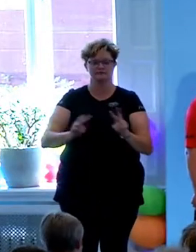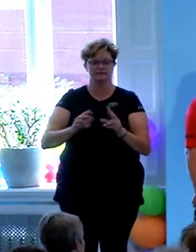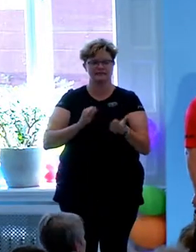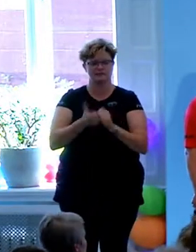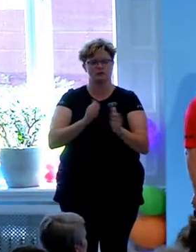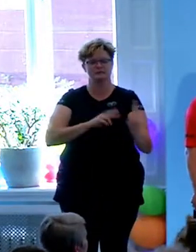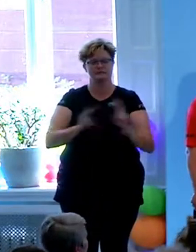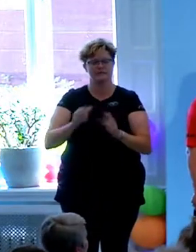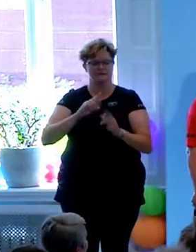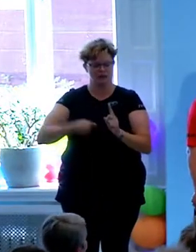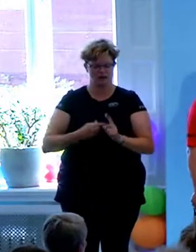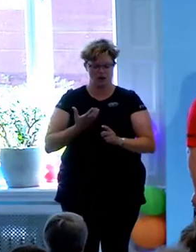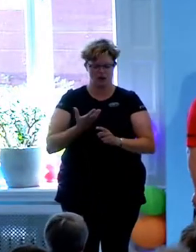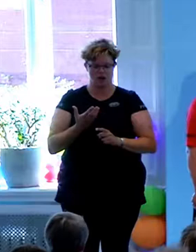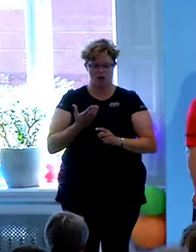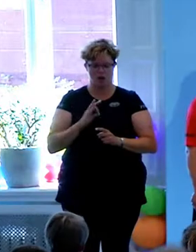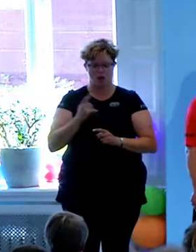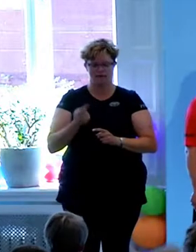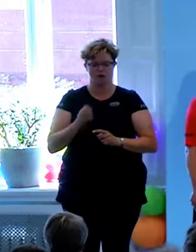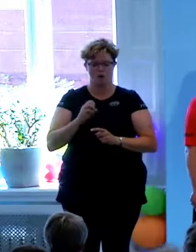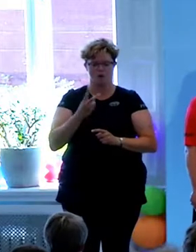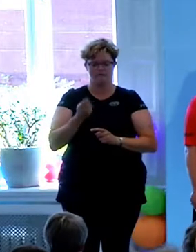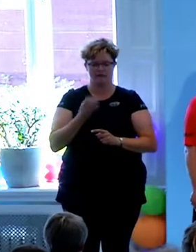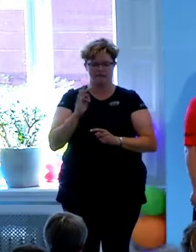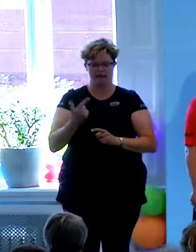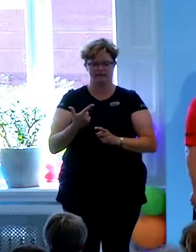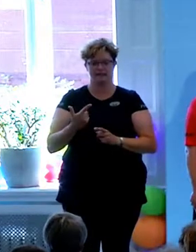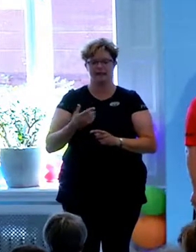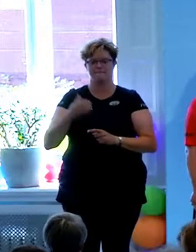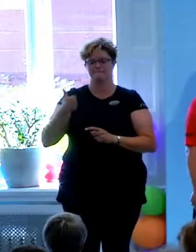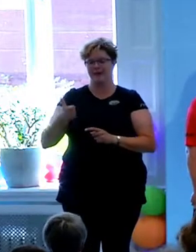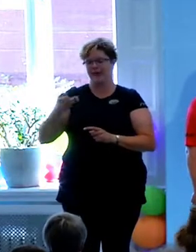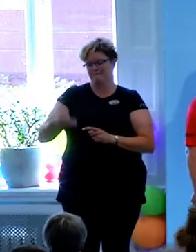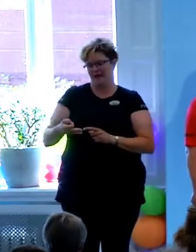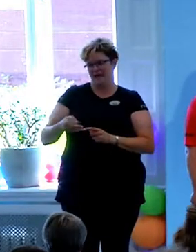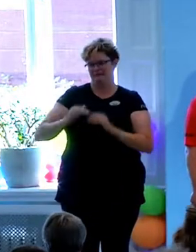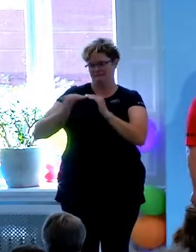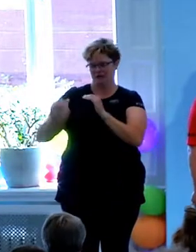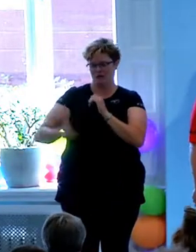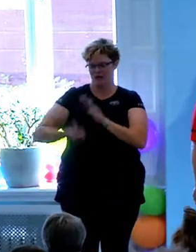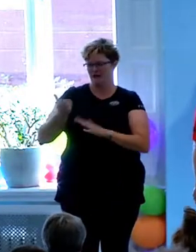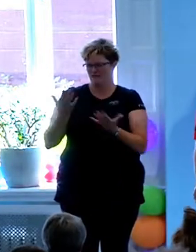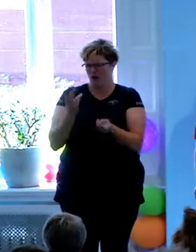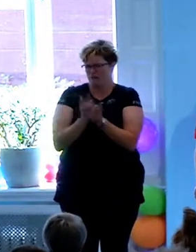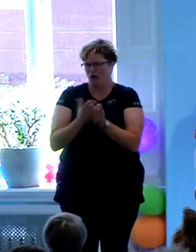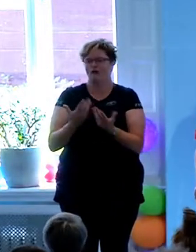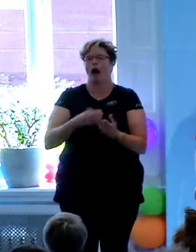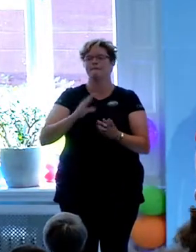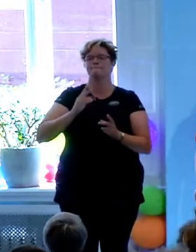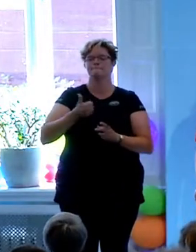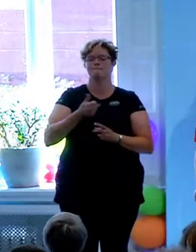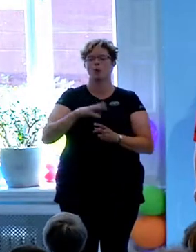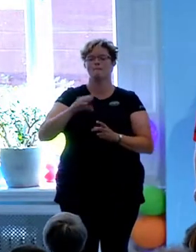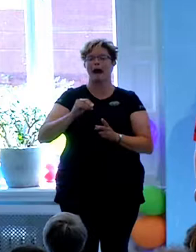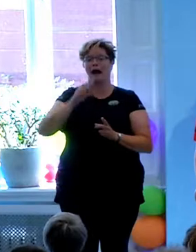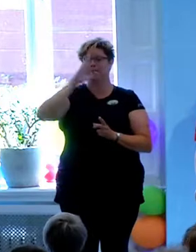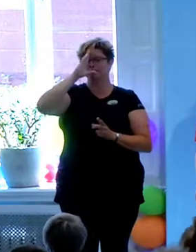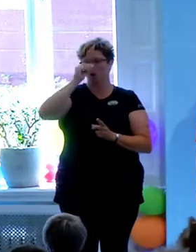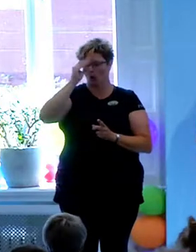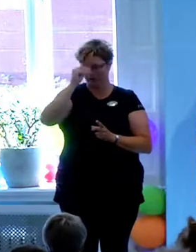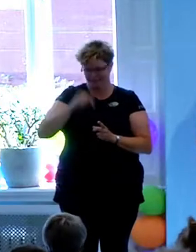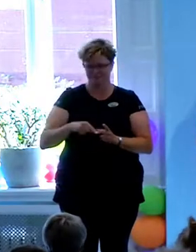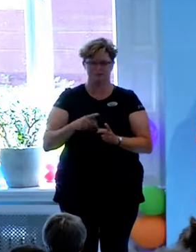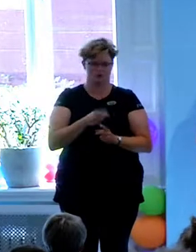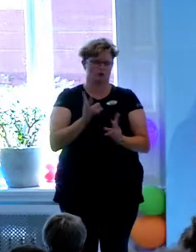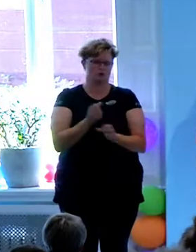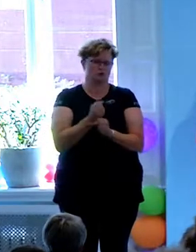Charlotte Ovefelt, jämställdhetsstrateg på BP. Men som alla vet, det står för Bromma pojkarna. Du jobbar även för